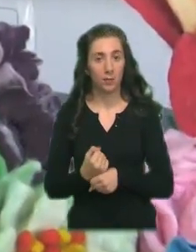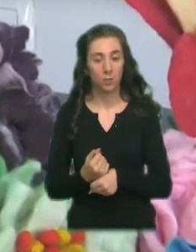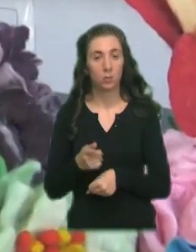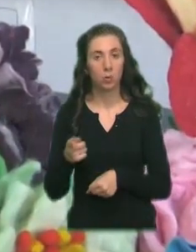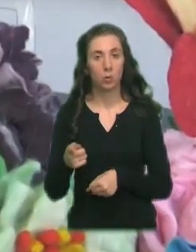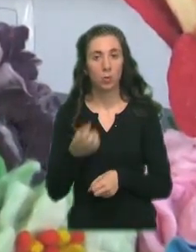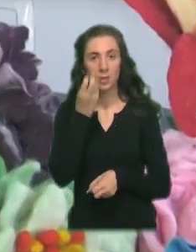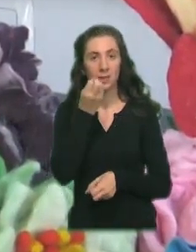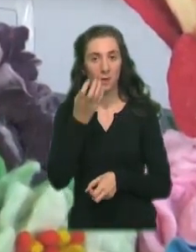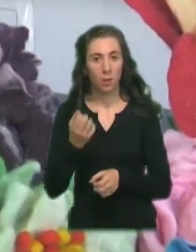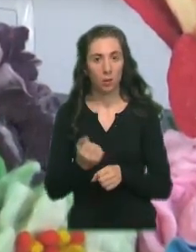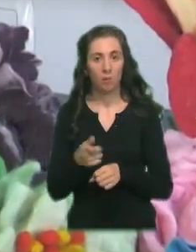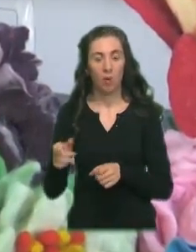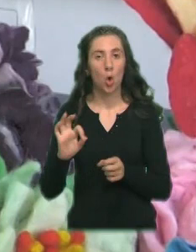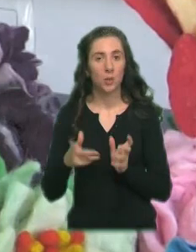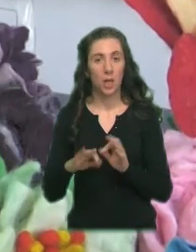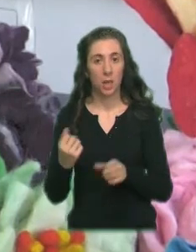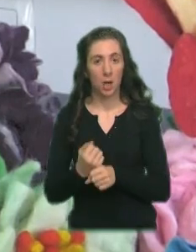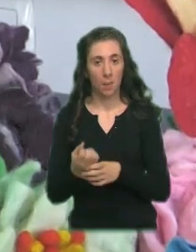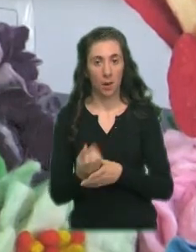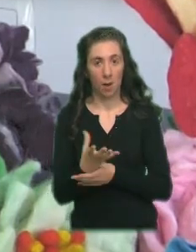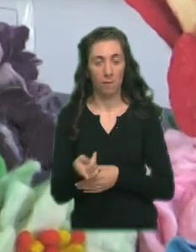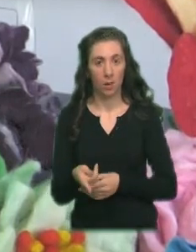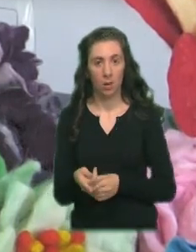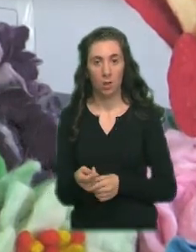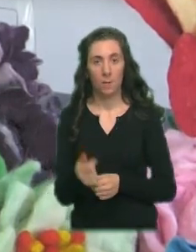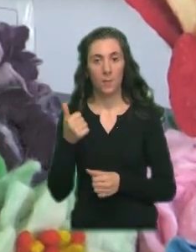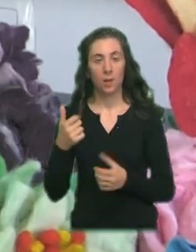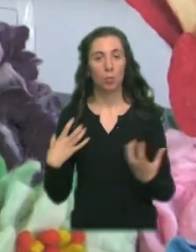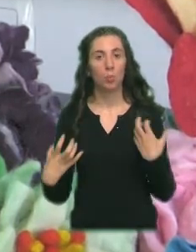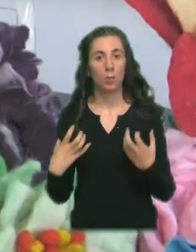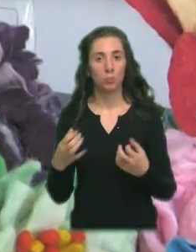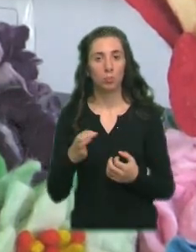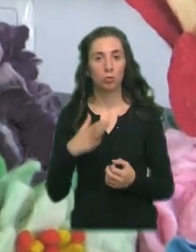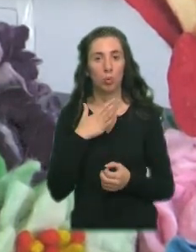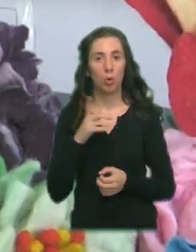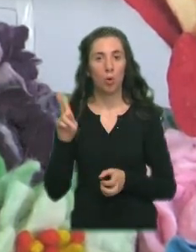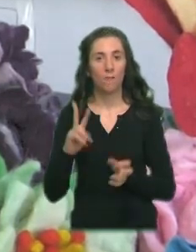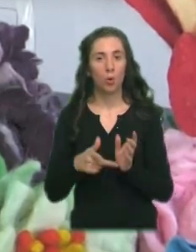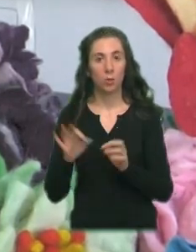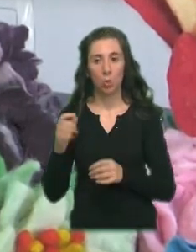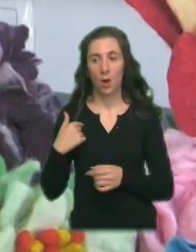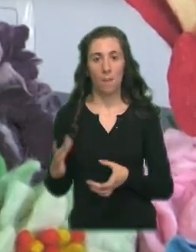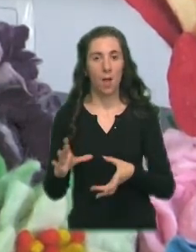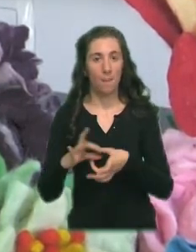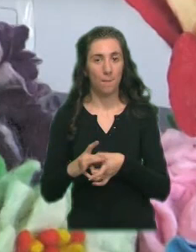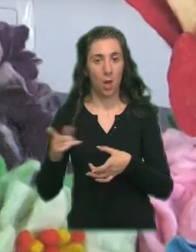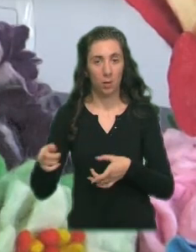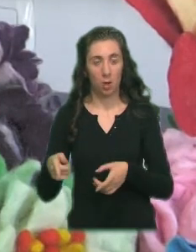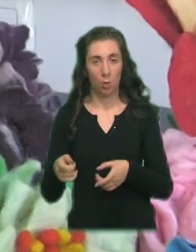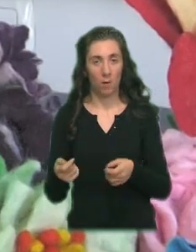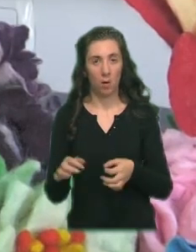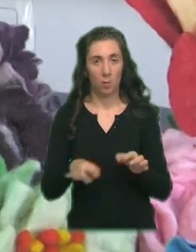cvjetna haljina žutog maslačka, gdje su se oni zaista iskazali, i to je dugotrajan, vrlo, morate biti